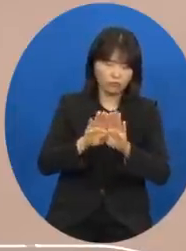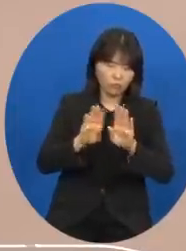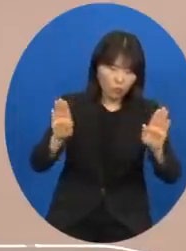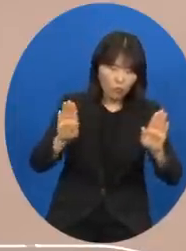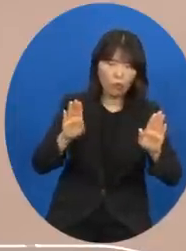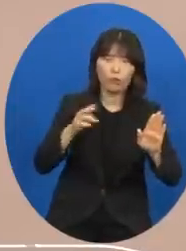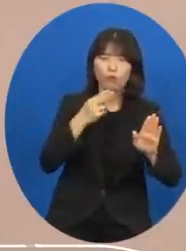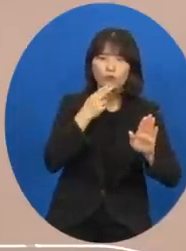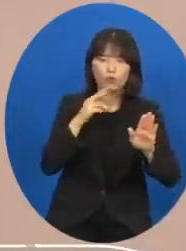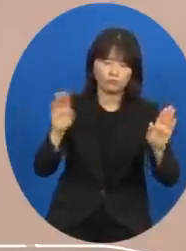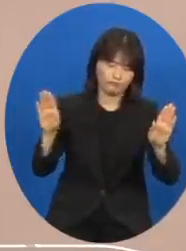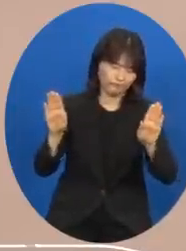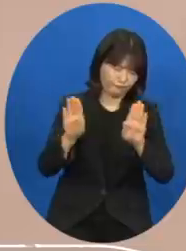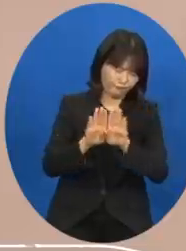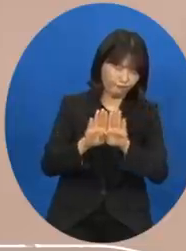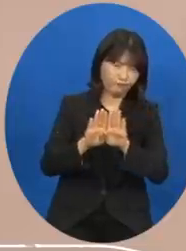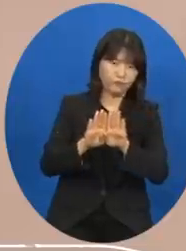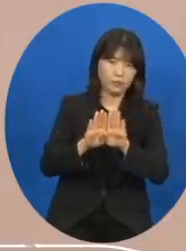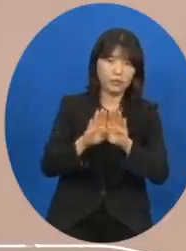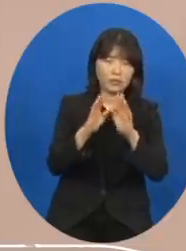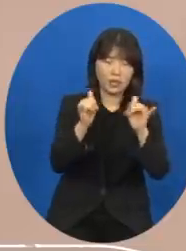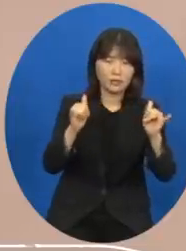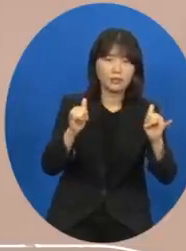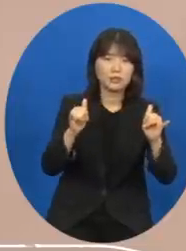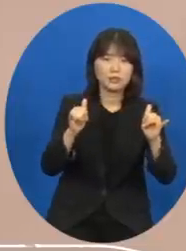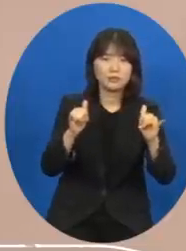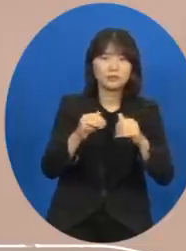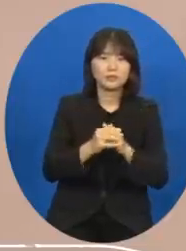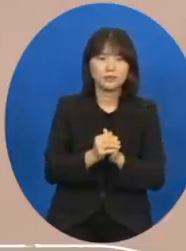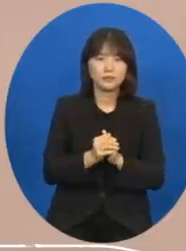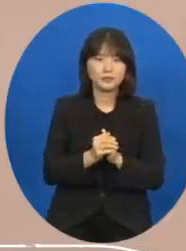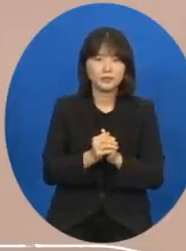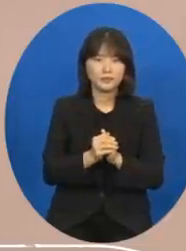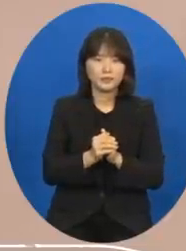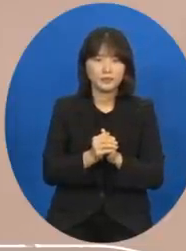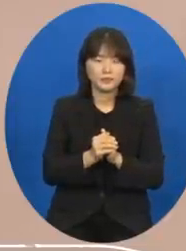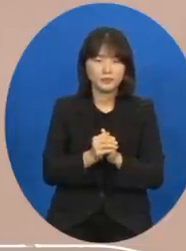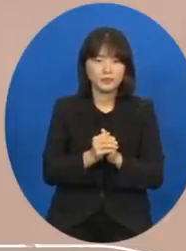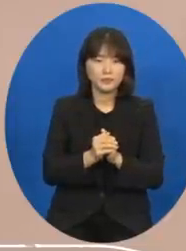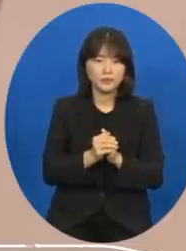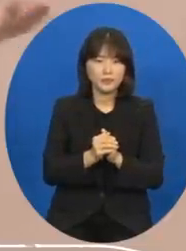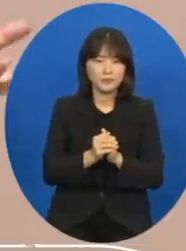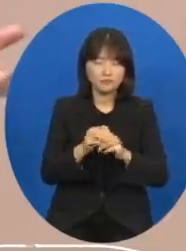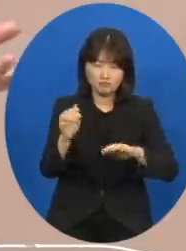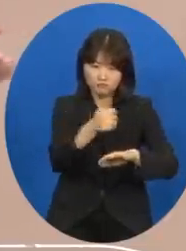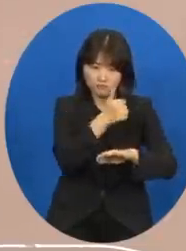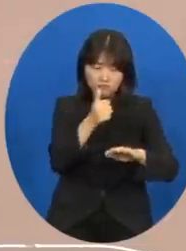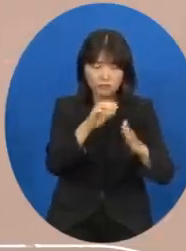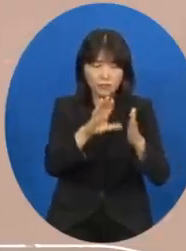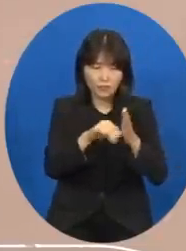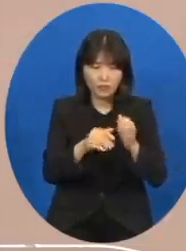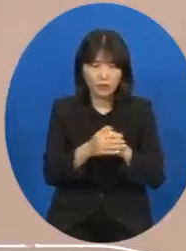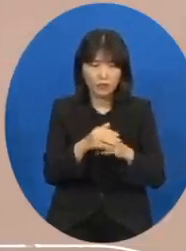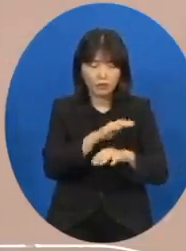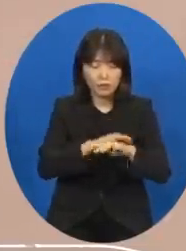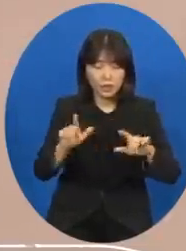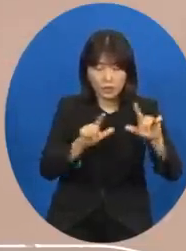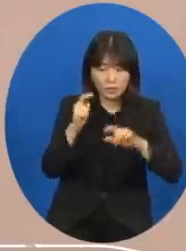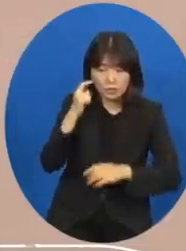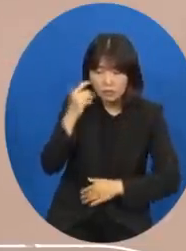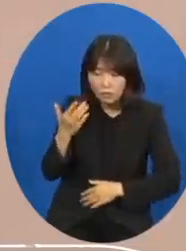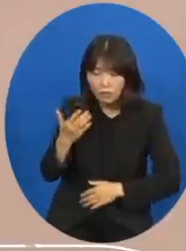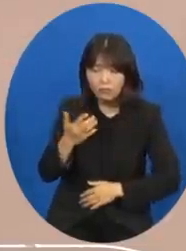상태로 마치 사람들 지나갈 때 잘 지내시나요? 네, 잘 지냅니다. 이렇게 말하는 것